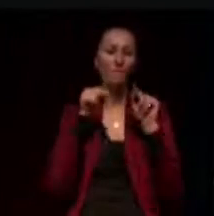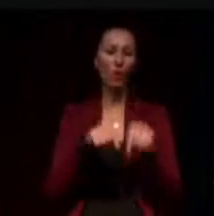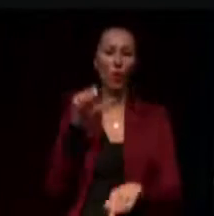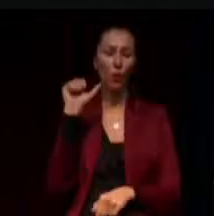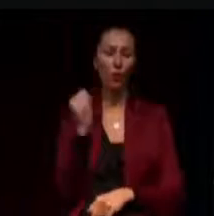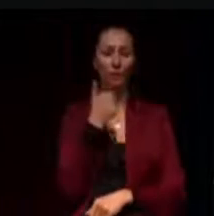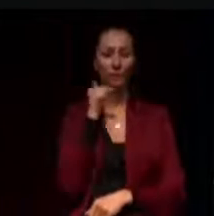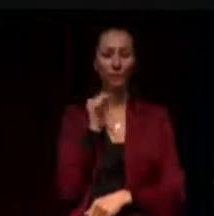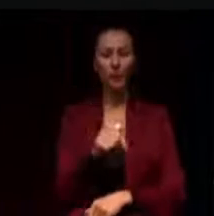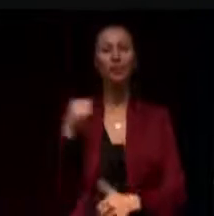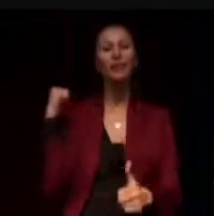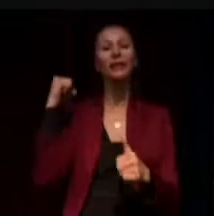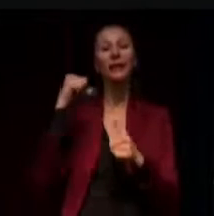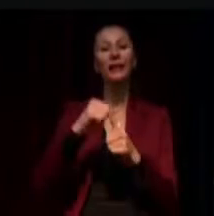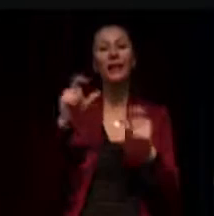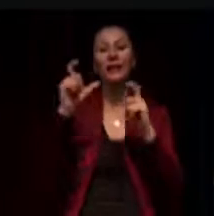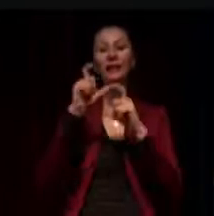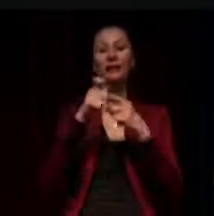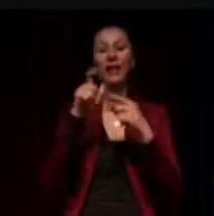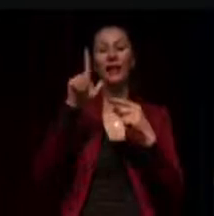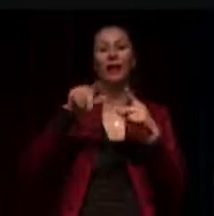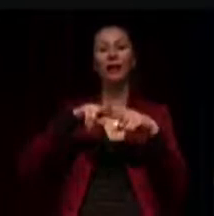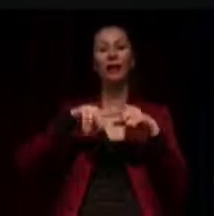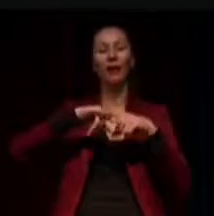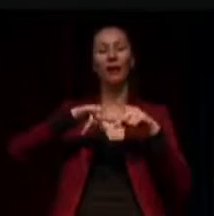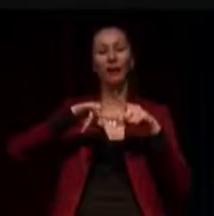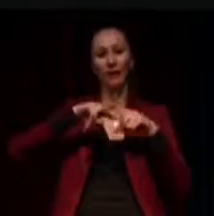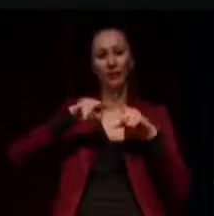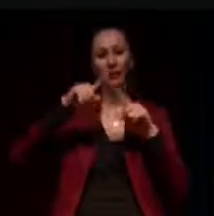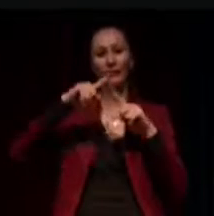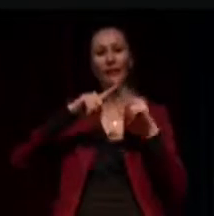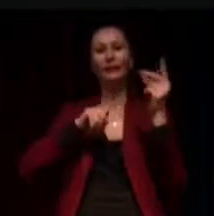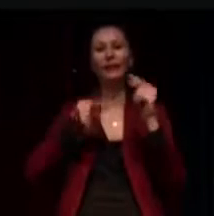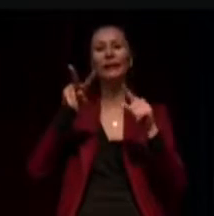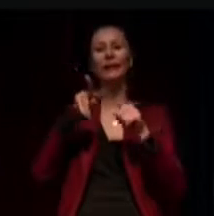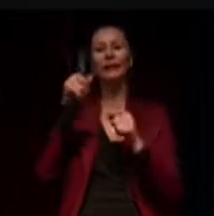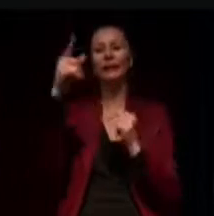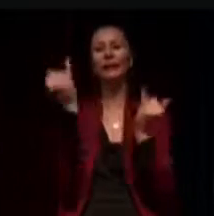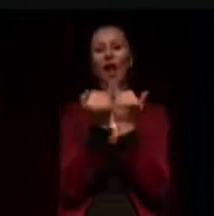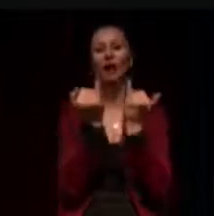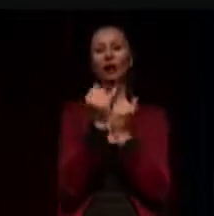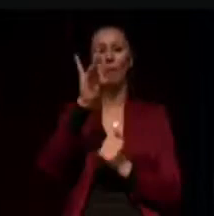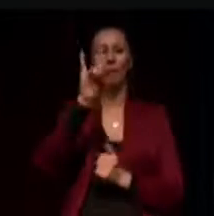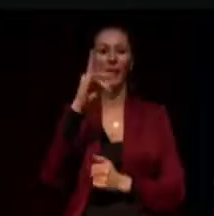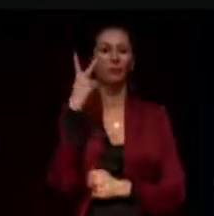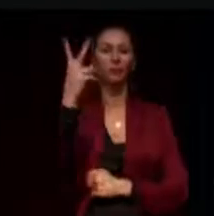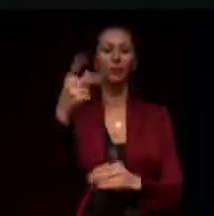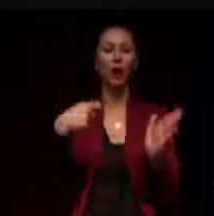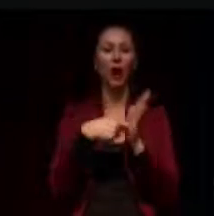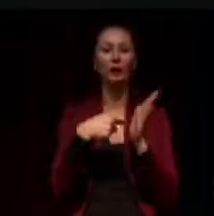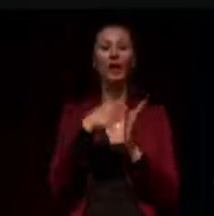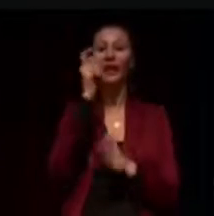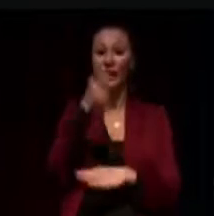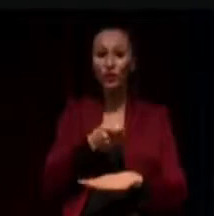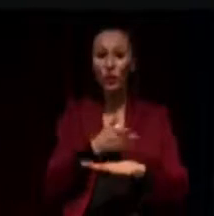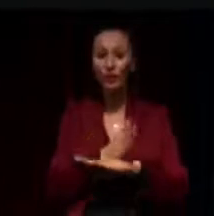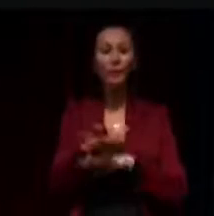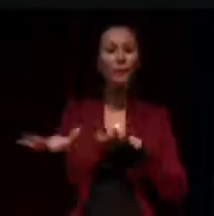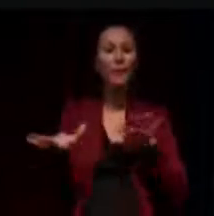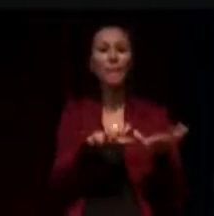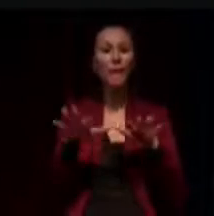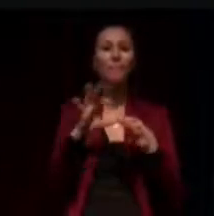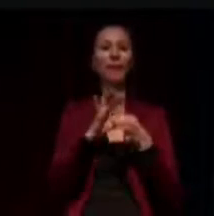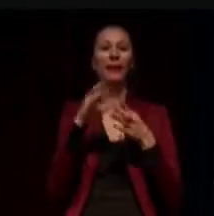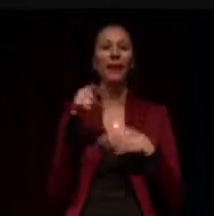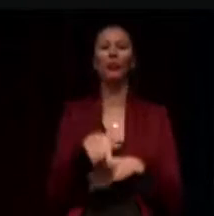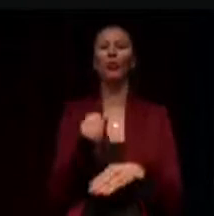olmalı. Yine Selahattin Şahin kardeşim, Milliyetçi Hareket Partisi adına, o da gerçekten depremle ilgili, özellikle